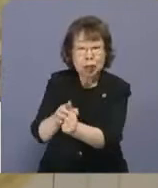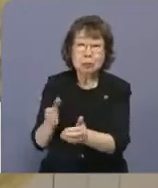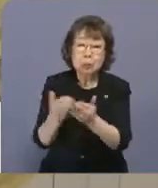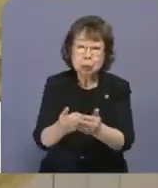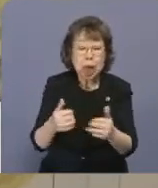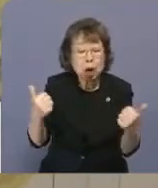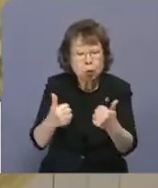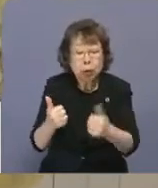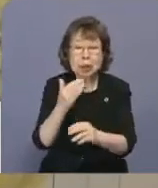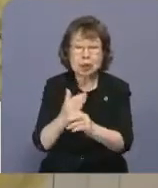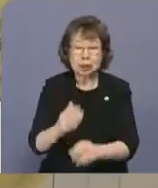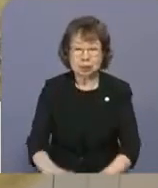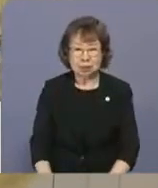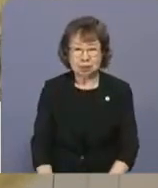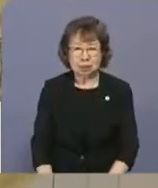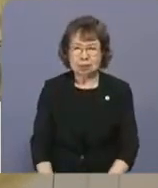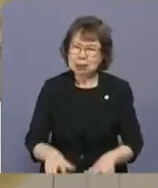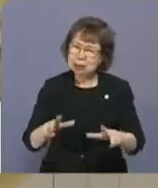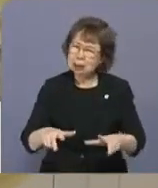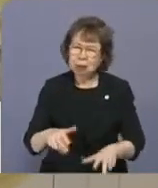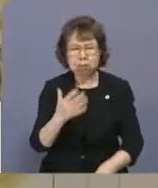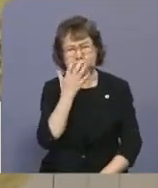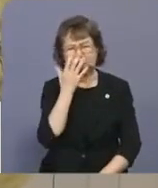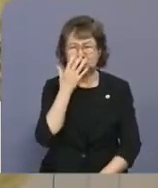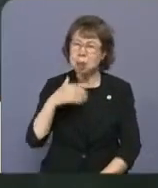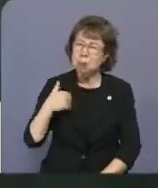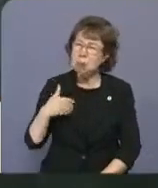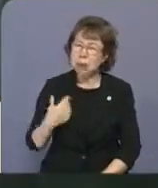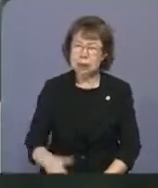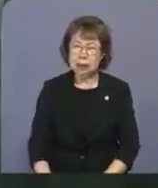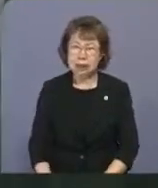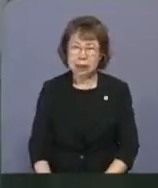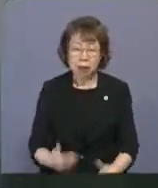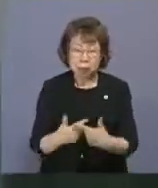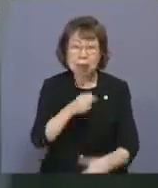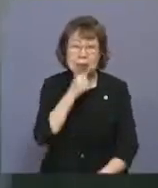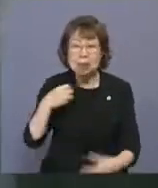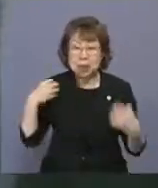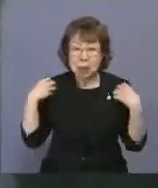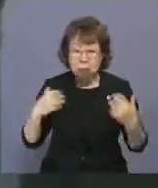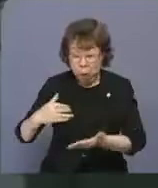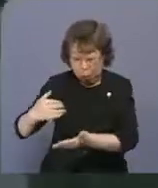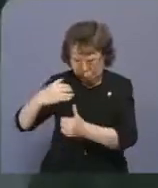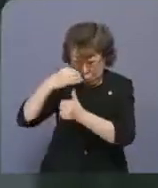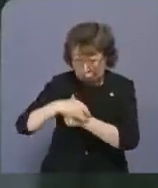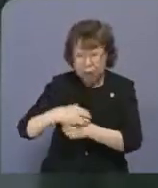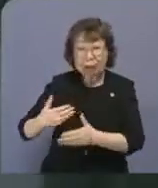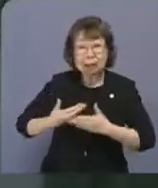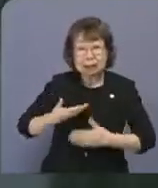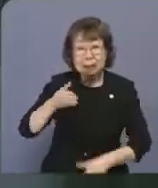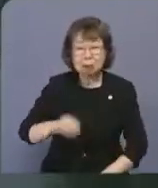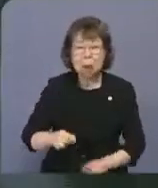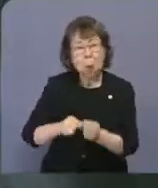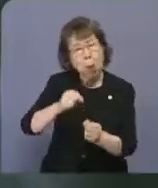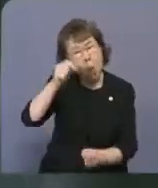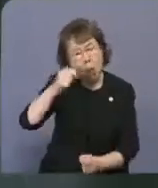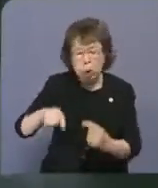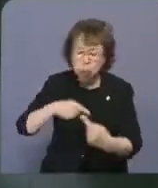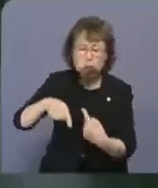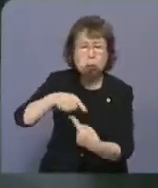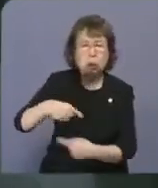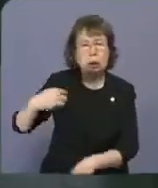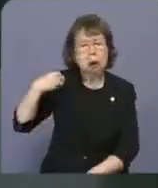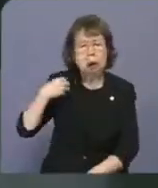방향으로 논의가 됐는데 이것도 지금은 불투명합니다. 부산 진구는 당장 위탁 운영을 맡기는 하겠지만 장기간 운영을